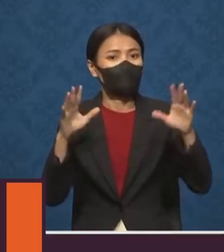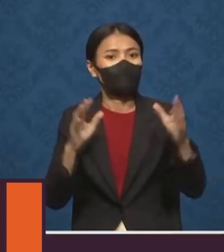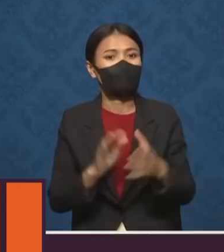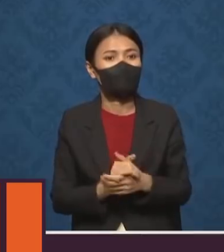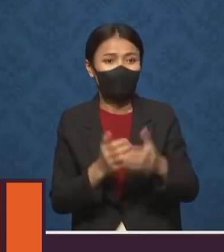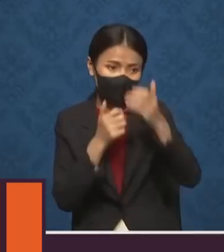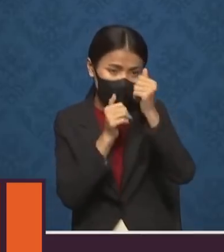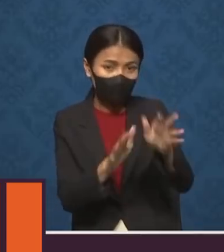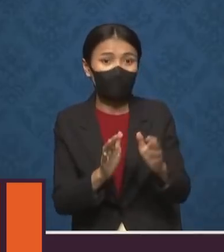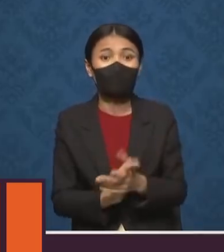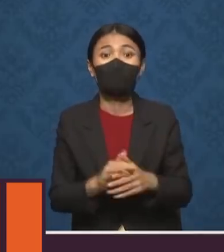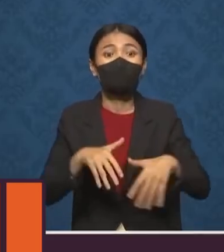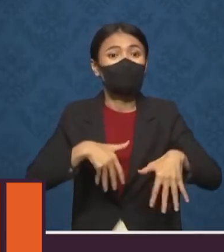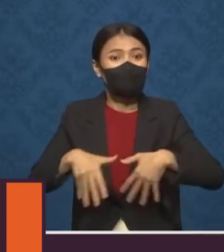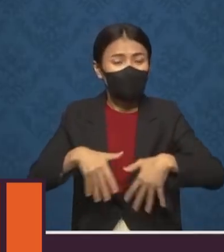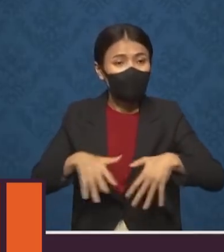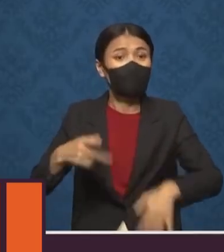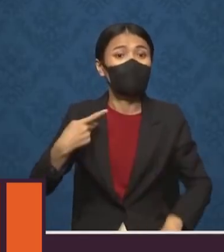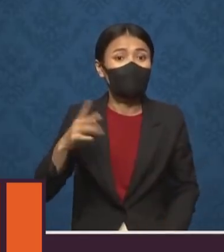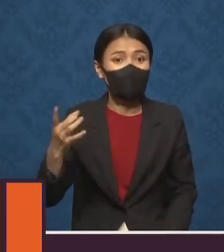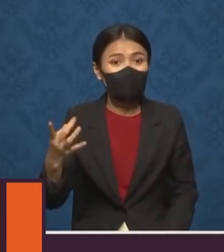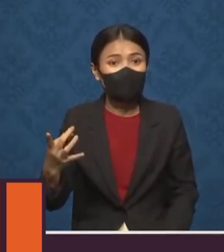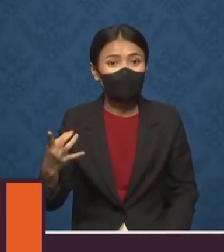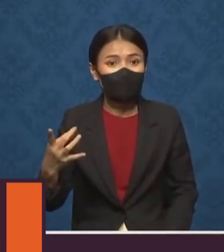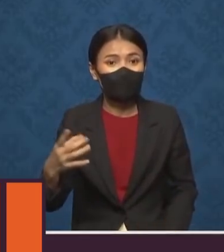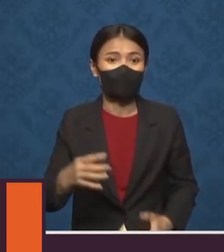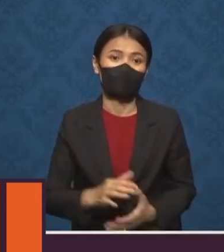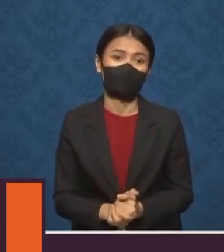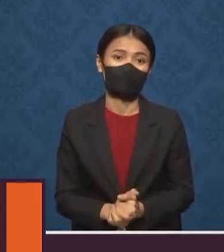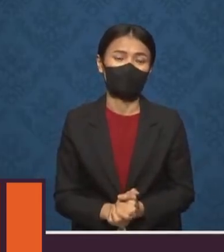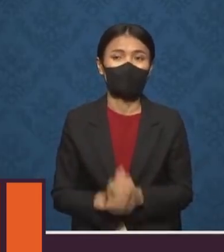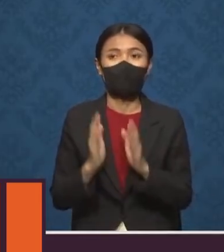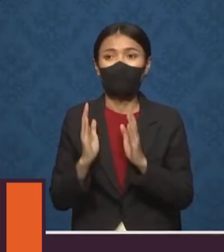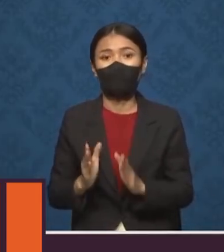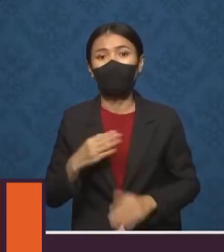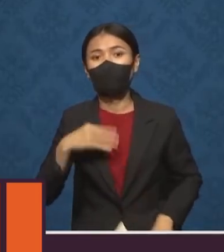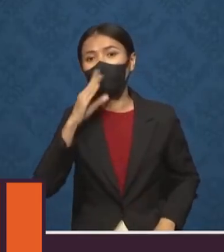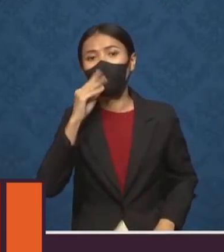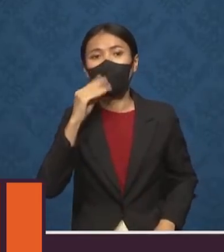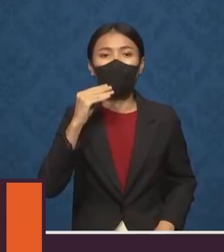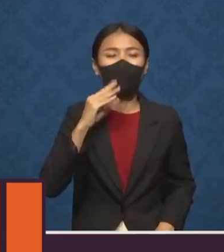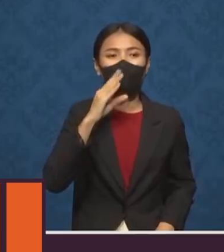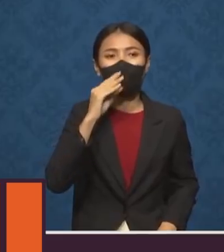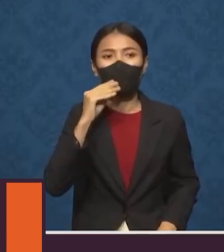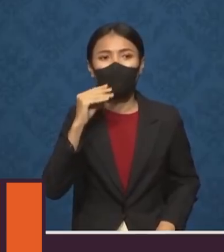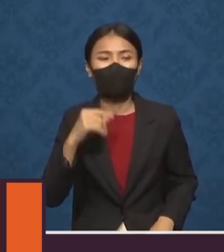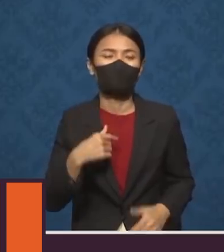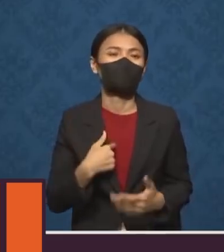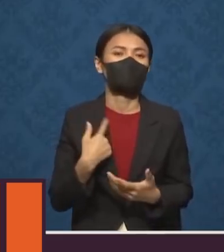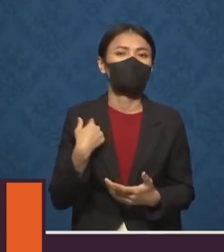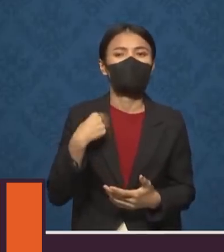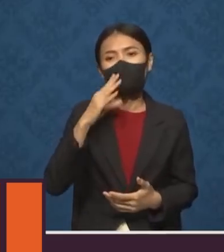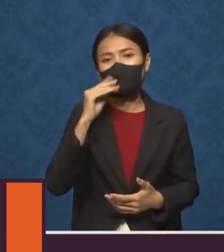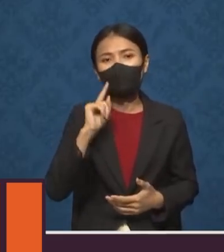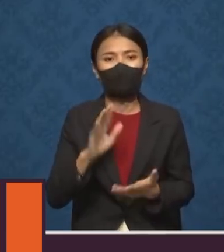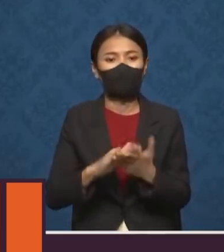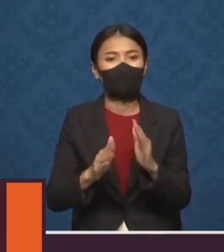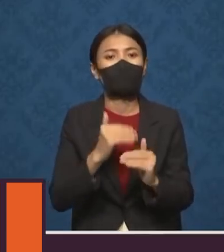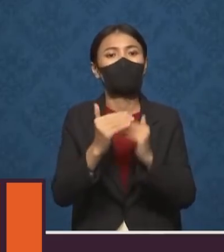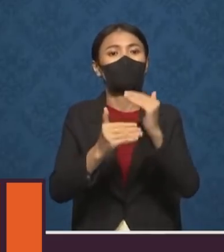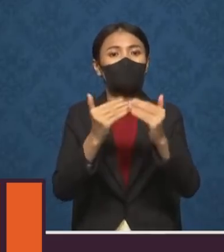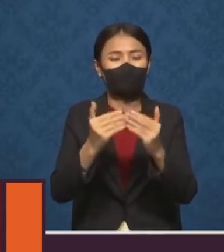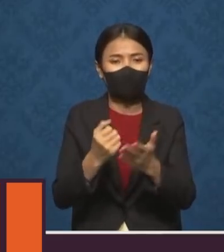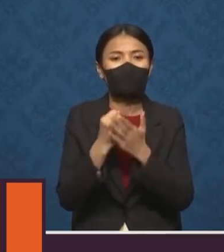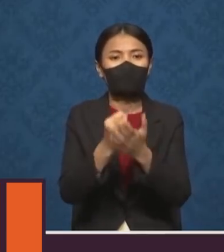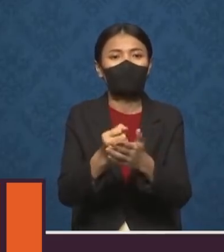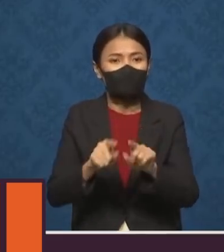ชนได้อะไรนอกจากวาทะกรรมคำพูดวรรคทองแห่งยุคสมัยอย่างคำว่าวัดการพัฒนาที่ไม่ทิ้งใครไว้ข้างหลัง